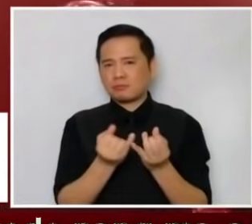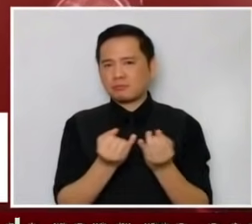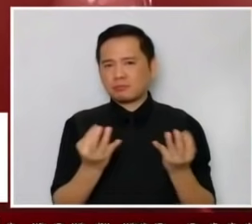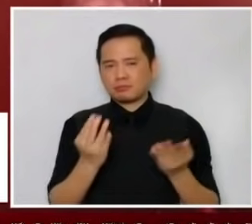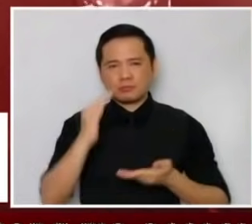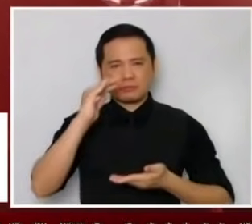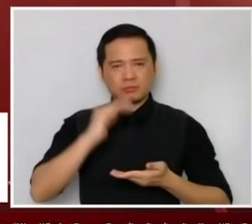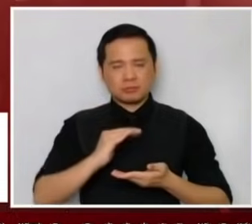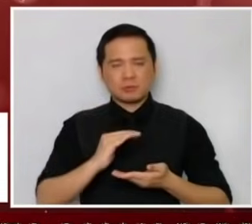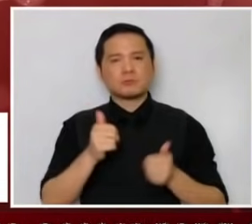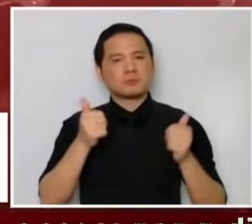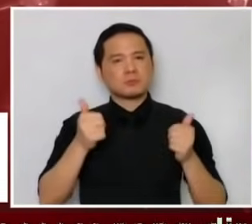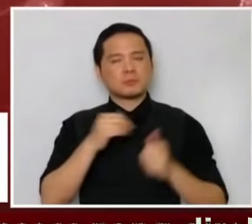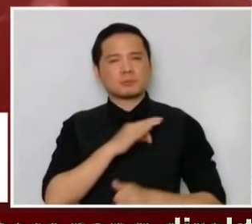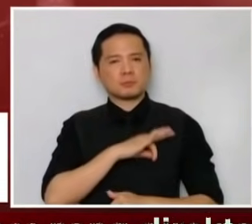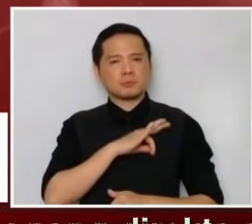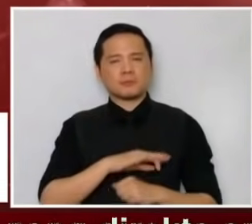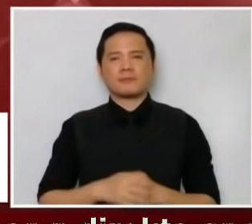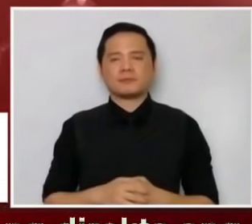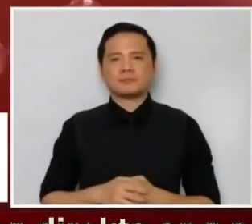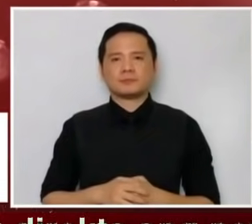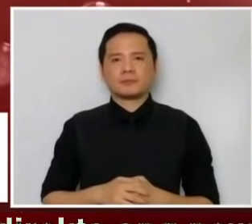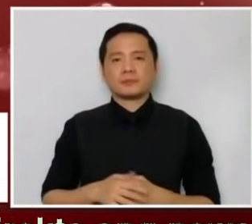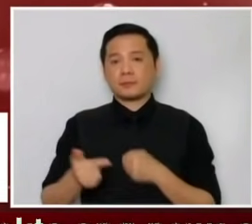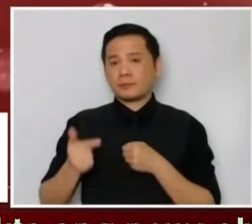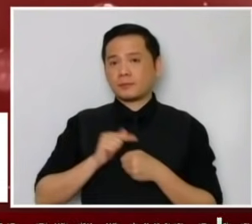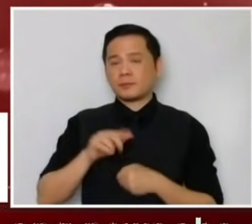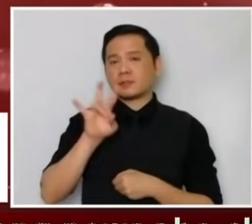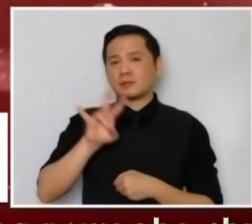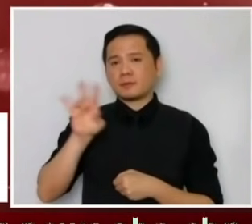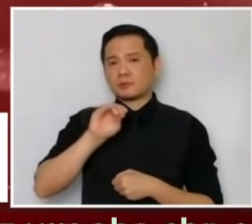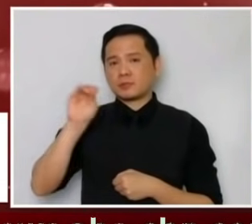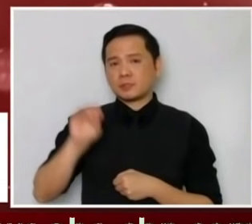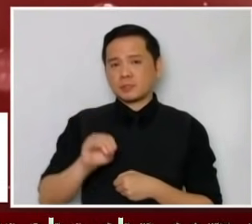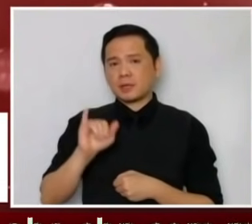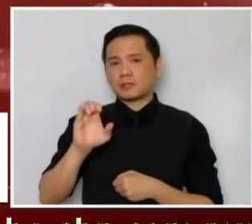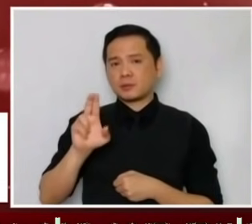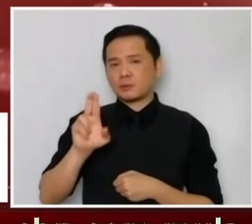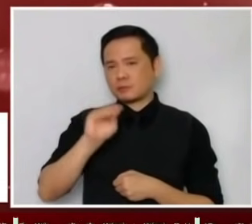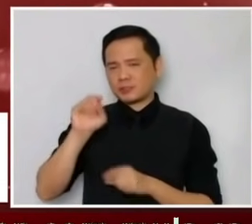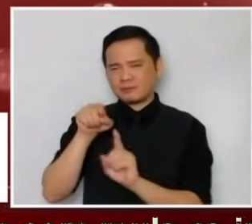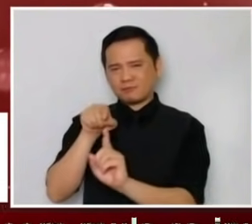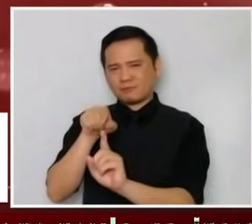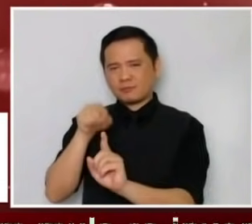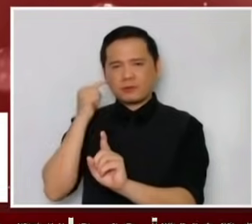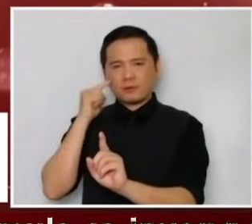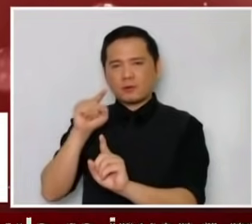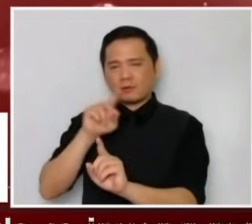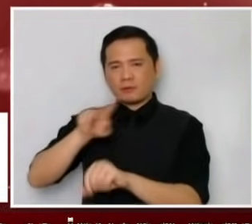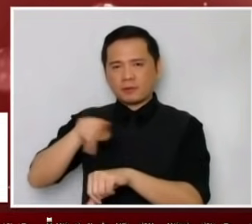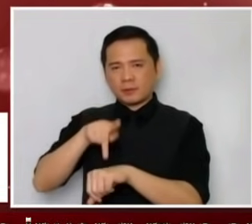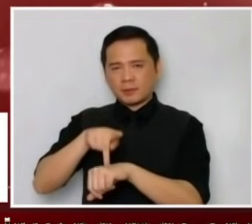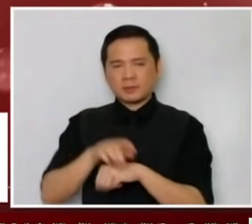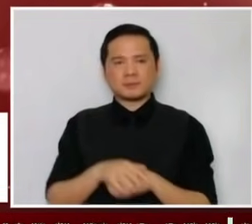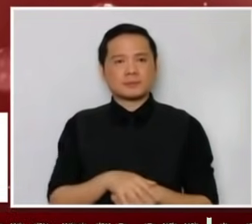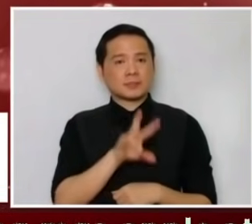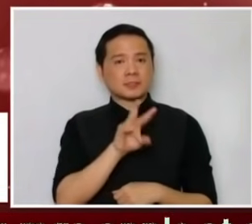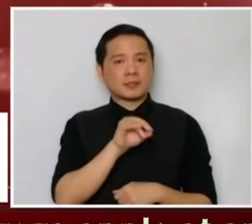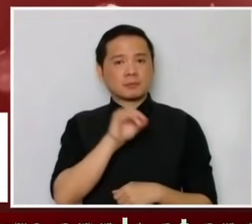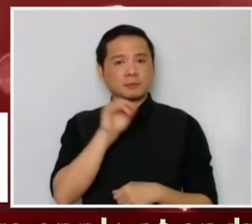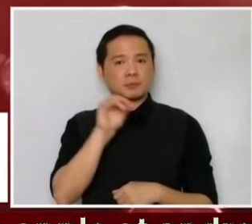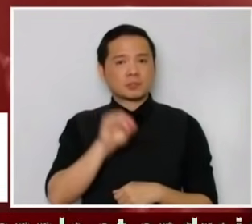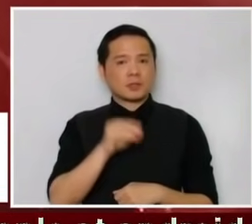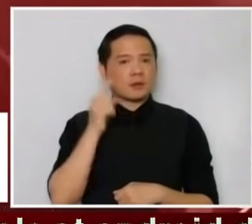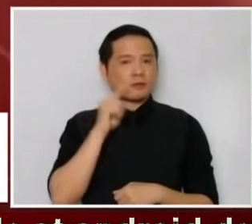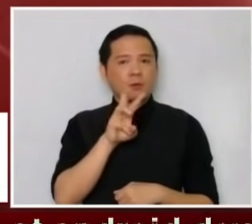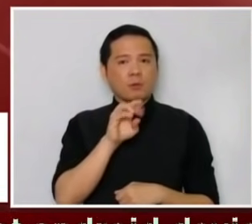nasa 77% ang ICU utilization rate ng bansa, habang nasa 70% naman ng mga ward bed ang